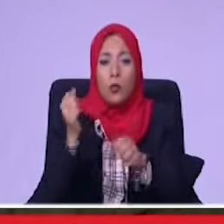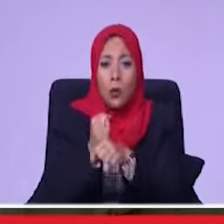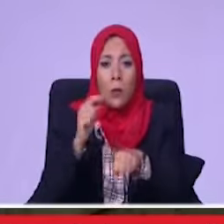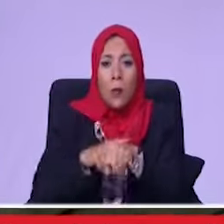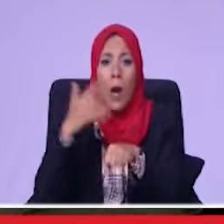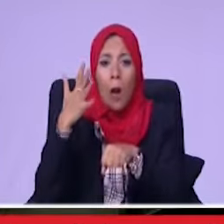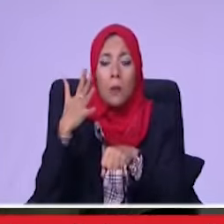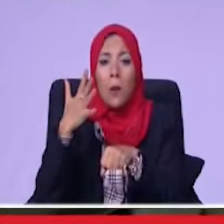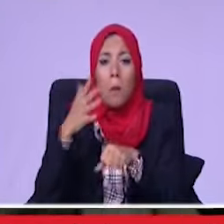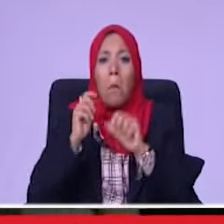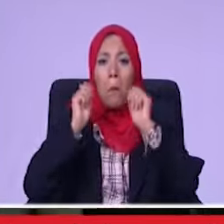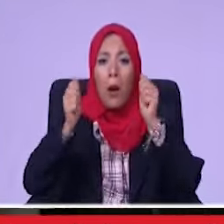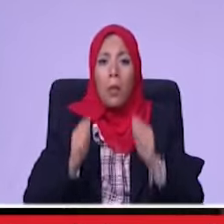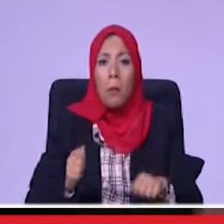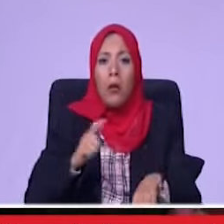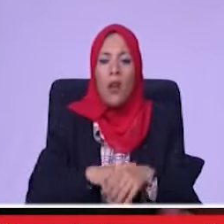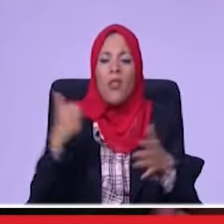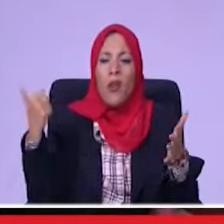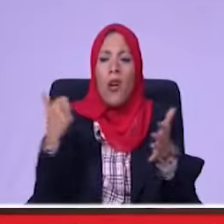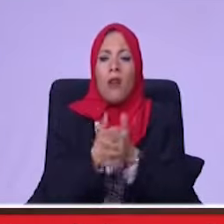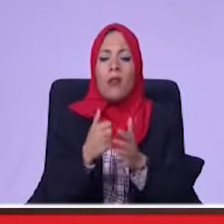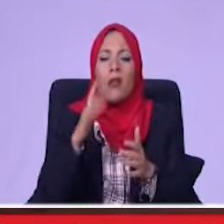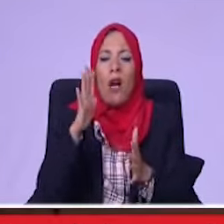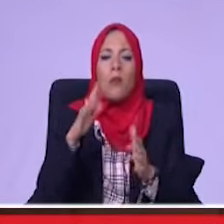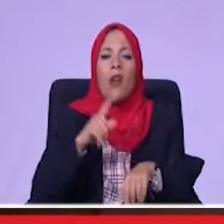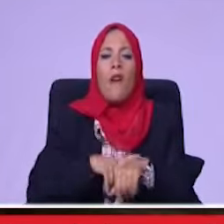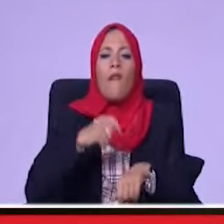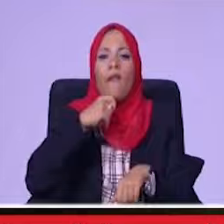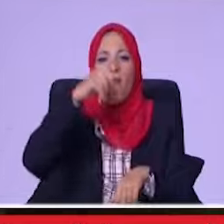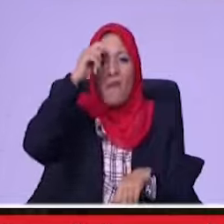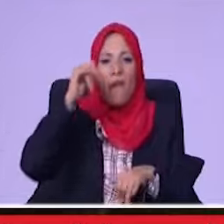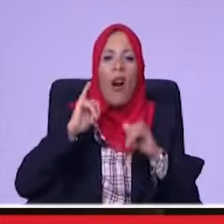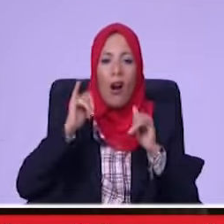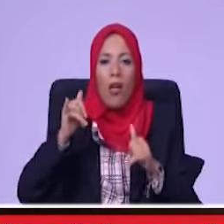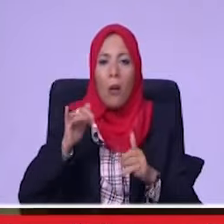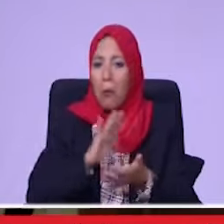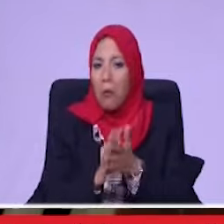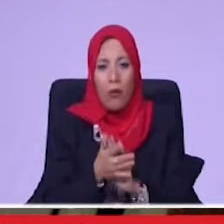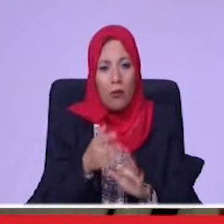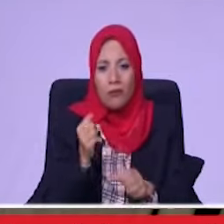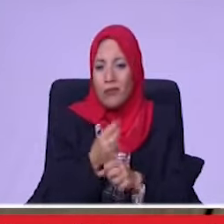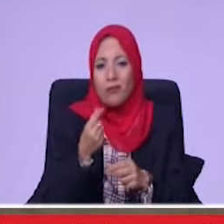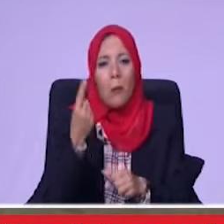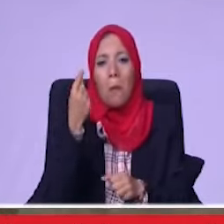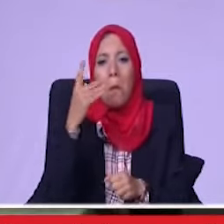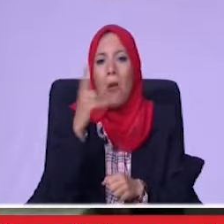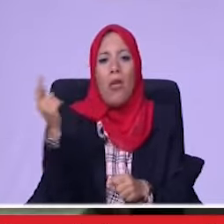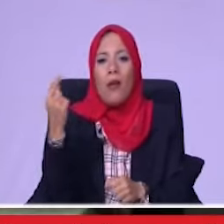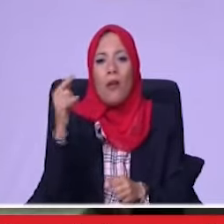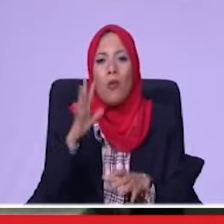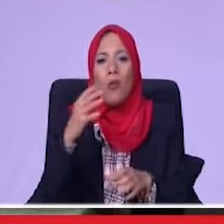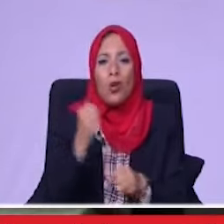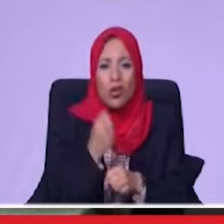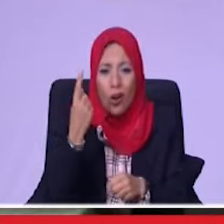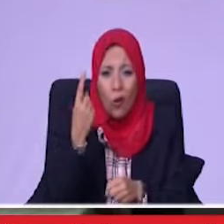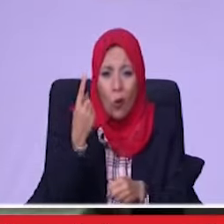لحد 5 الصبح، هي دي الدخل اللي داخل لنا، مفيش حاجة تانية داخل لنا، يعني ممكن يبقى شغال يومه 10